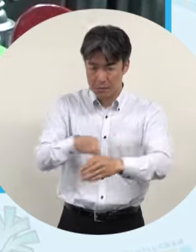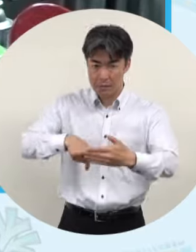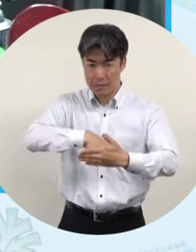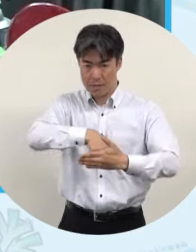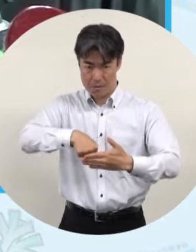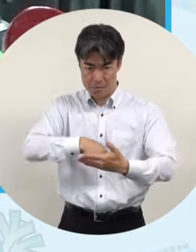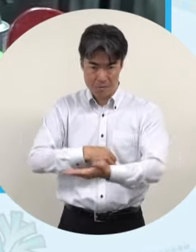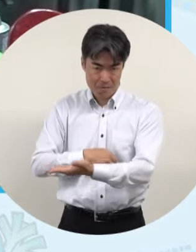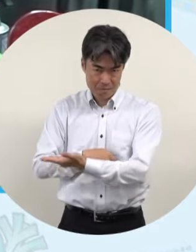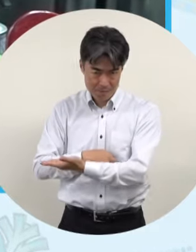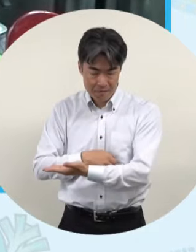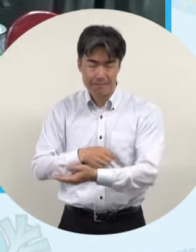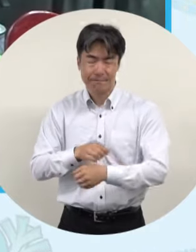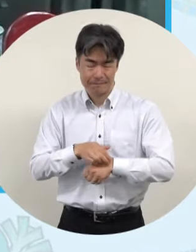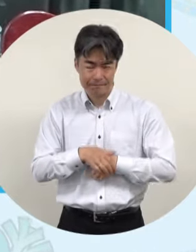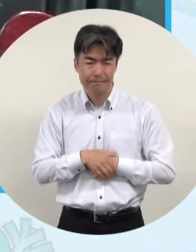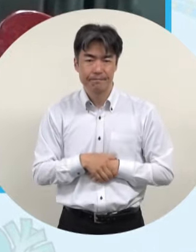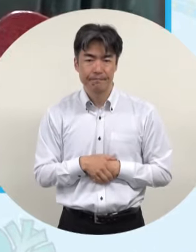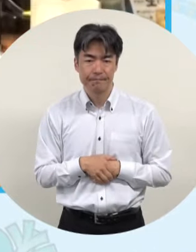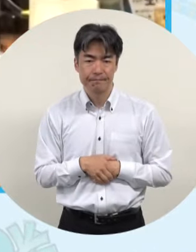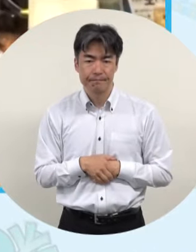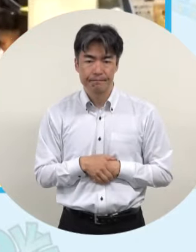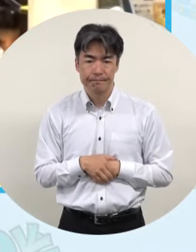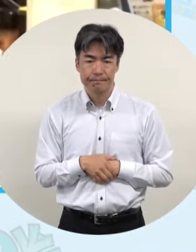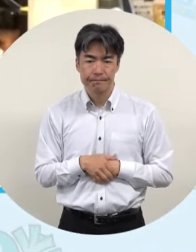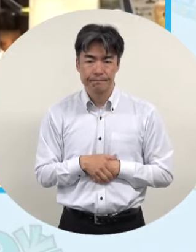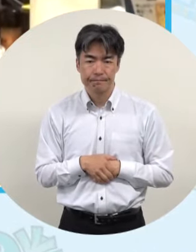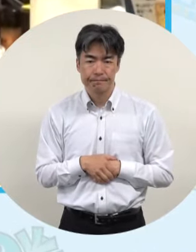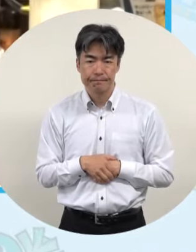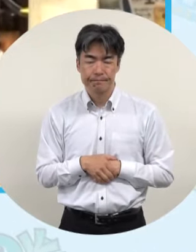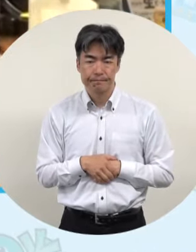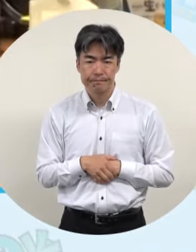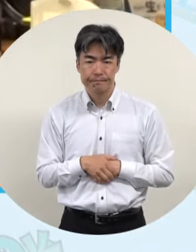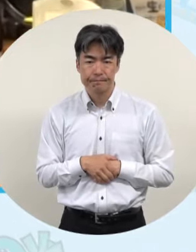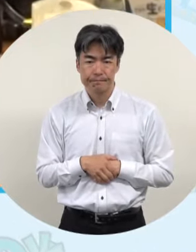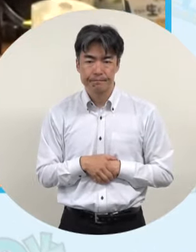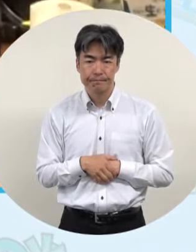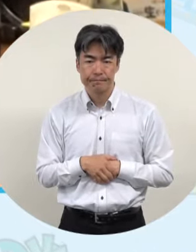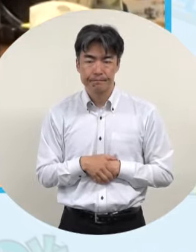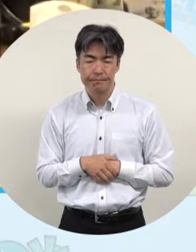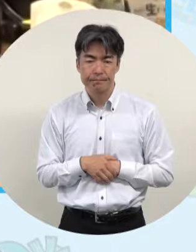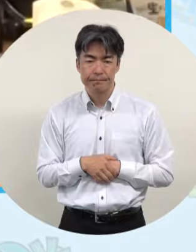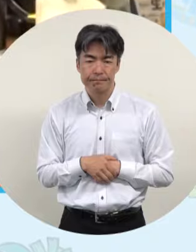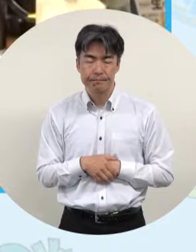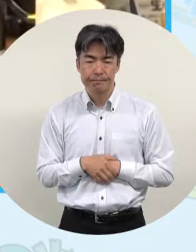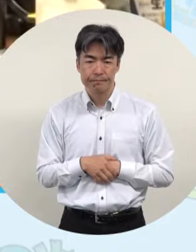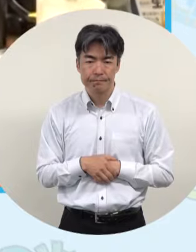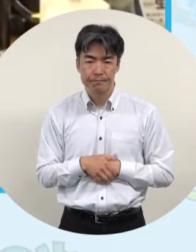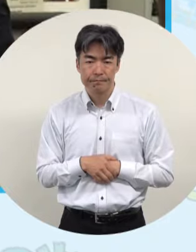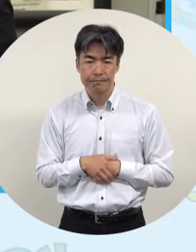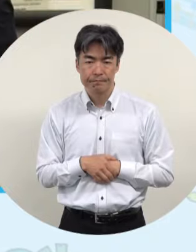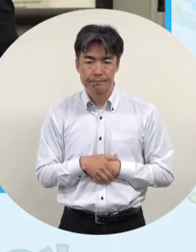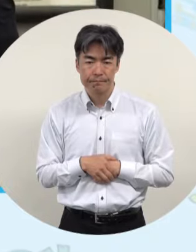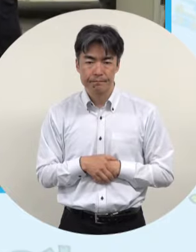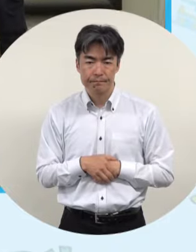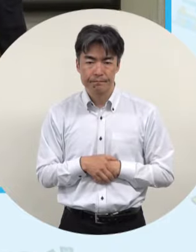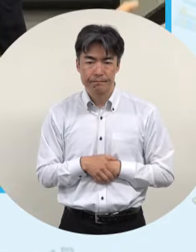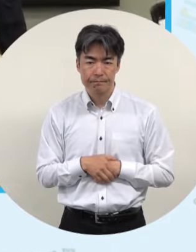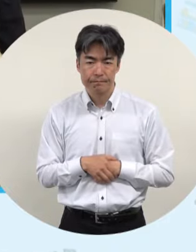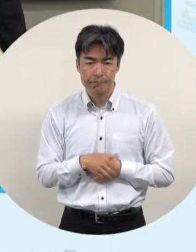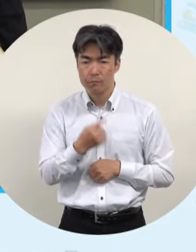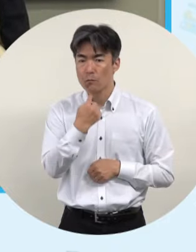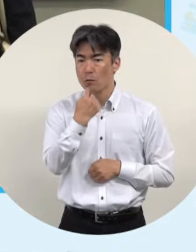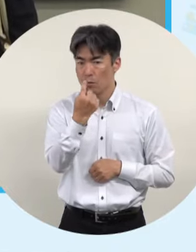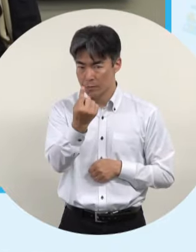居酒屋編で上位にランクインした地元に愛される居酒屋をご紹介。越コレスマイル